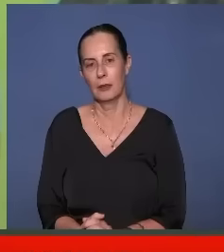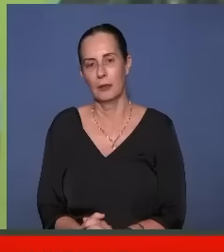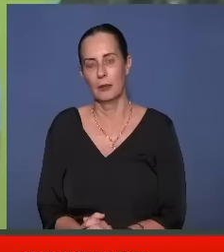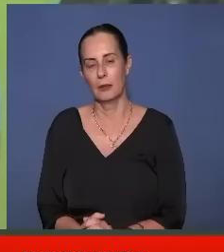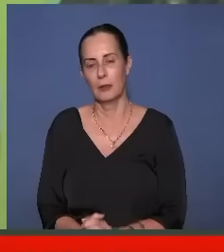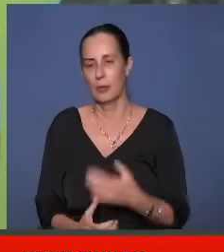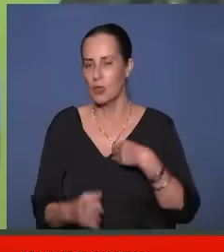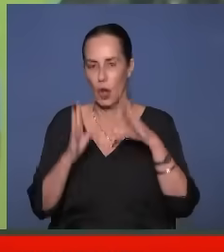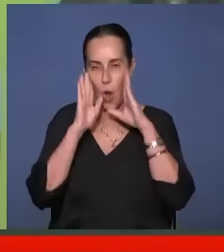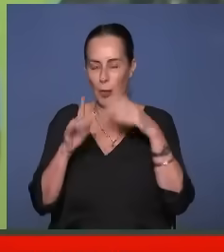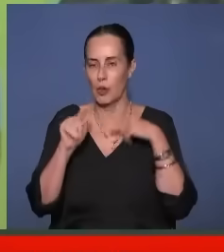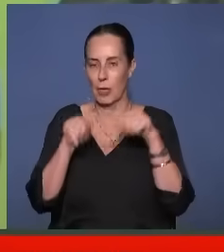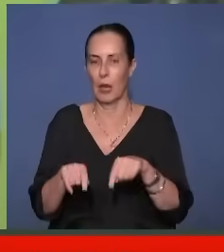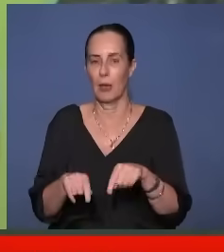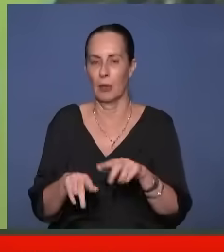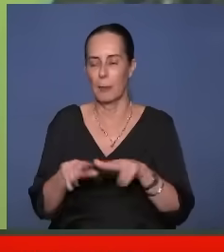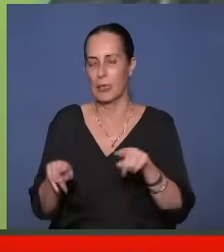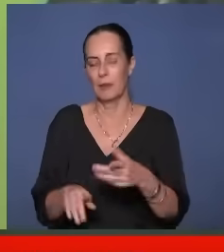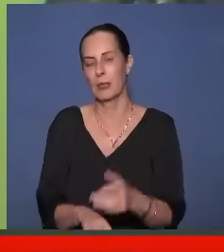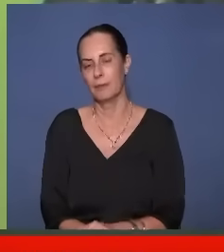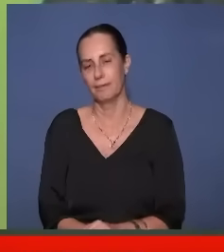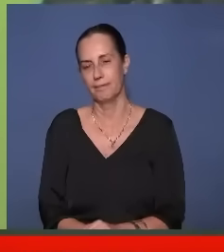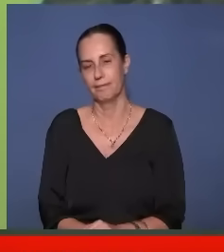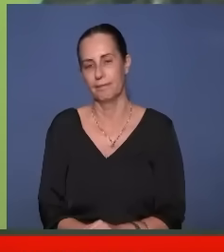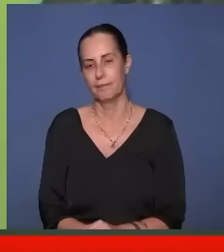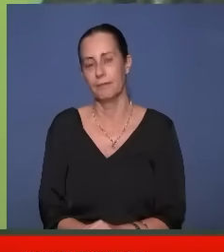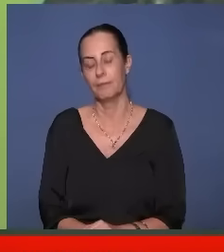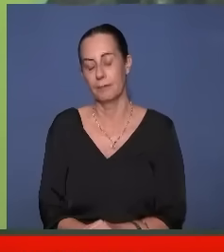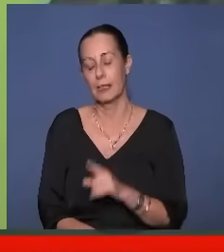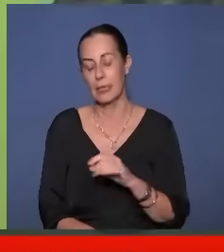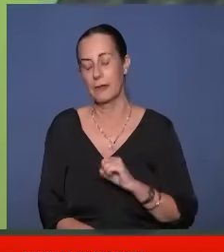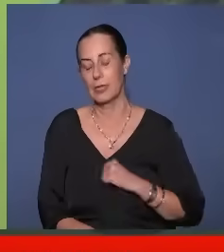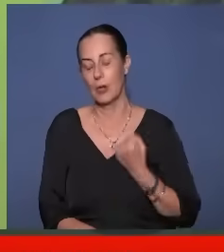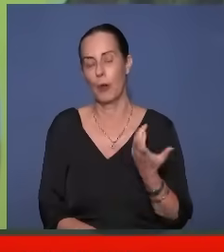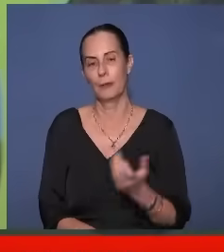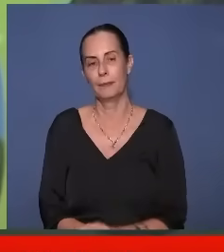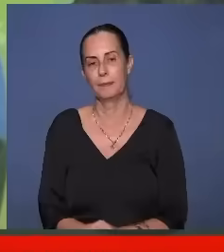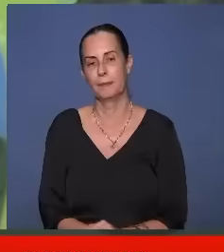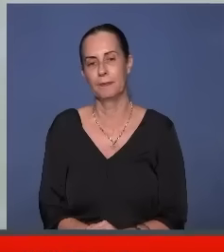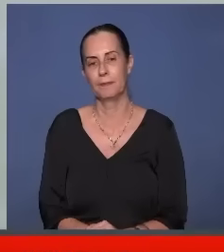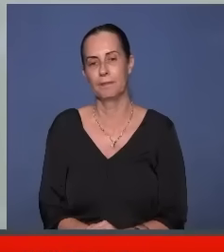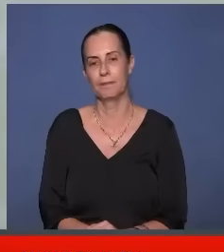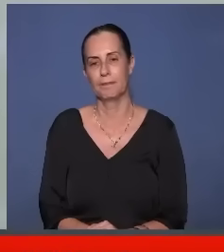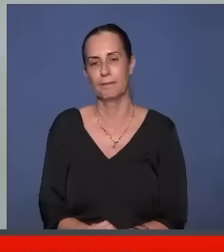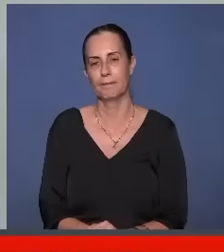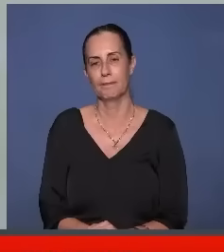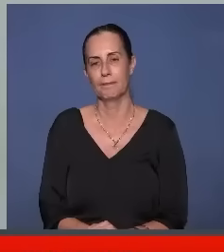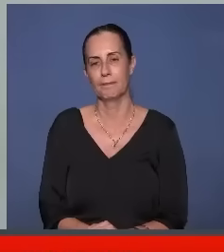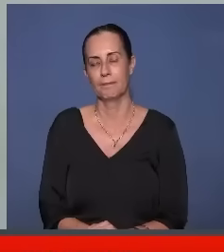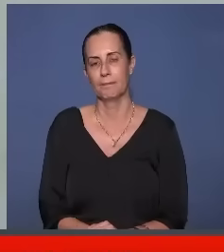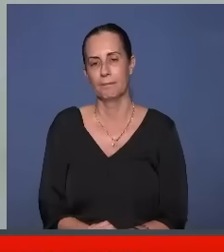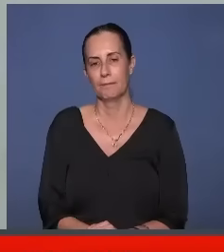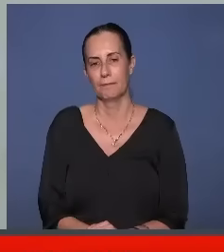שלא האמנתי שאני צריך להגיע לזה. אבל הגענו לזה. וזה הכאב.